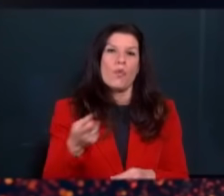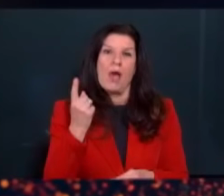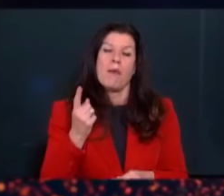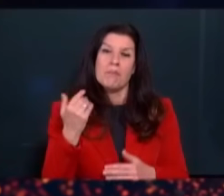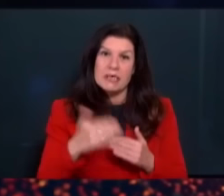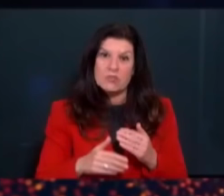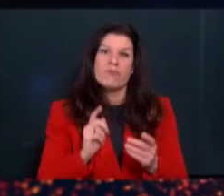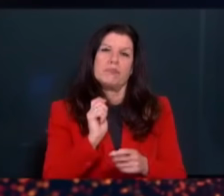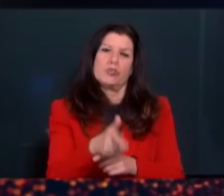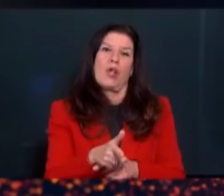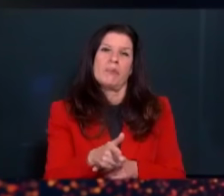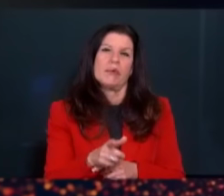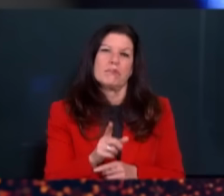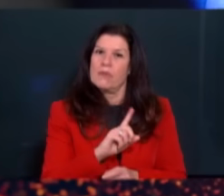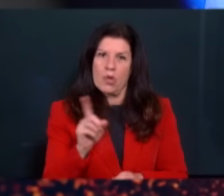מעט.